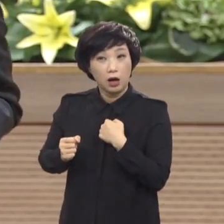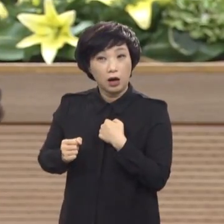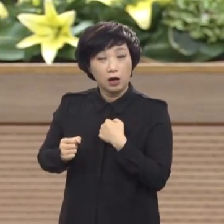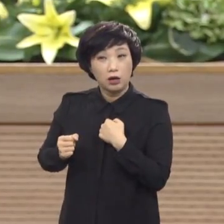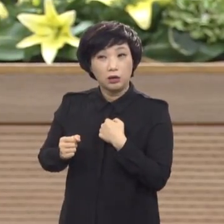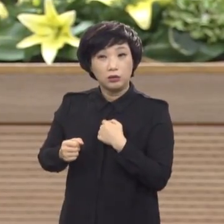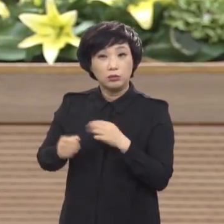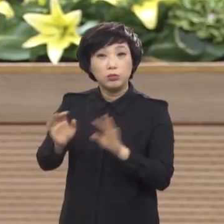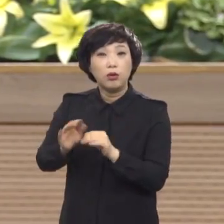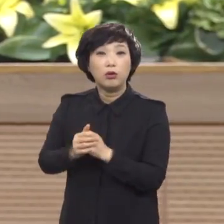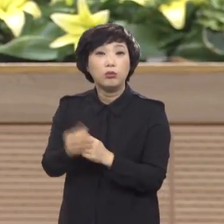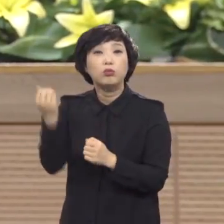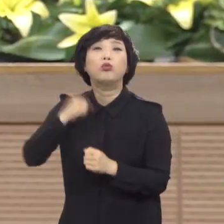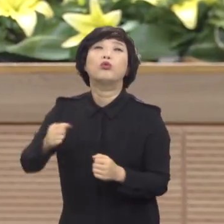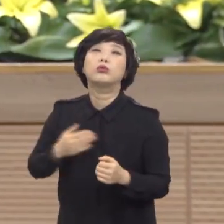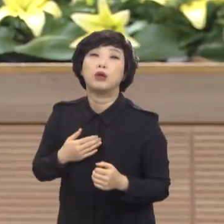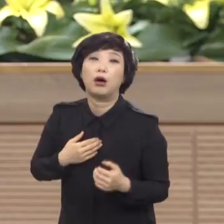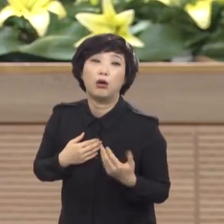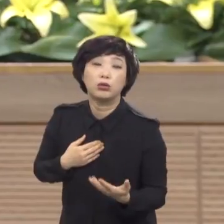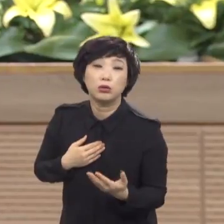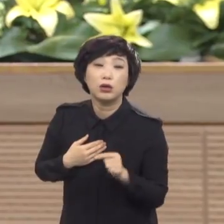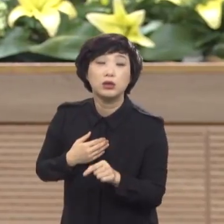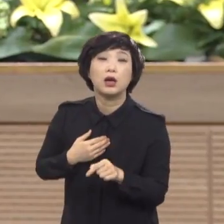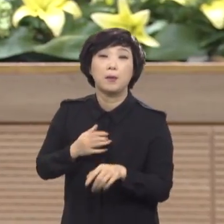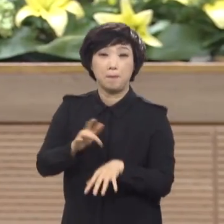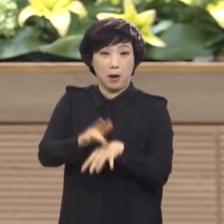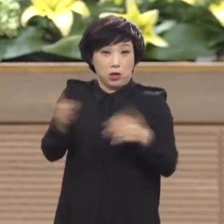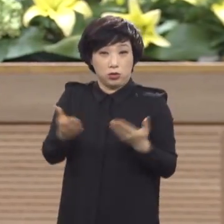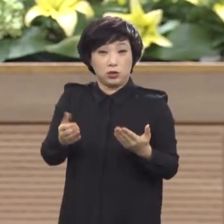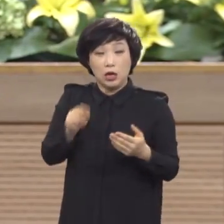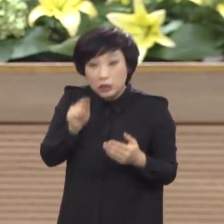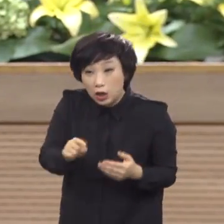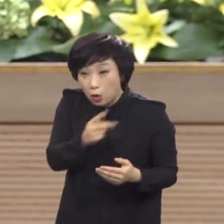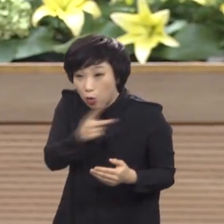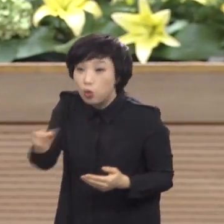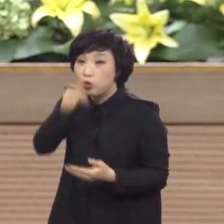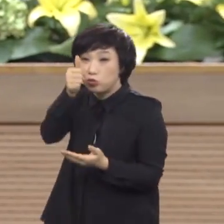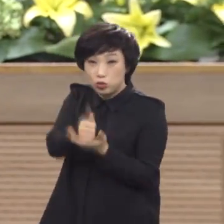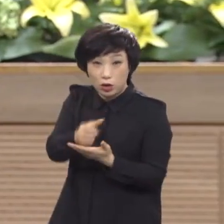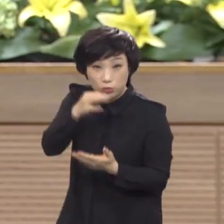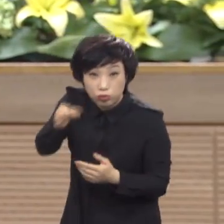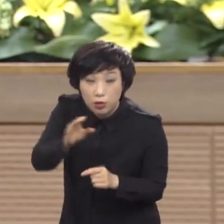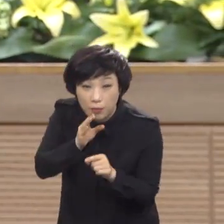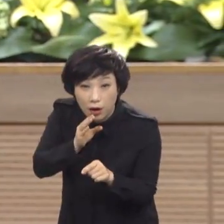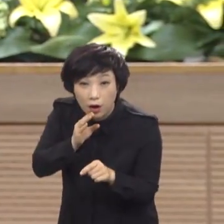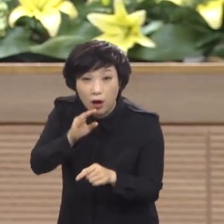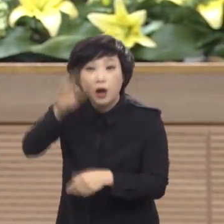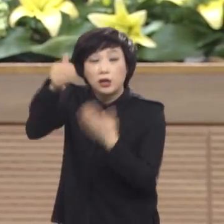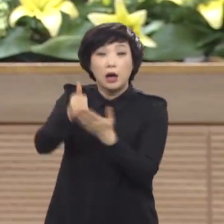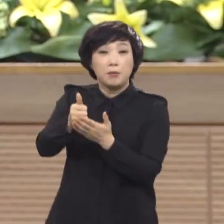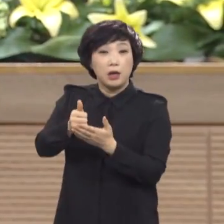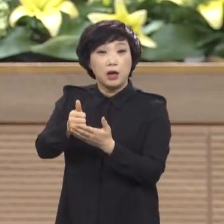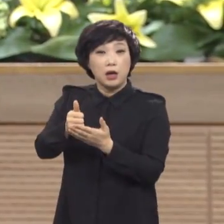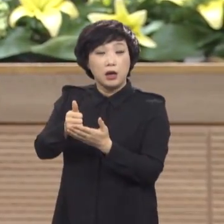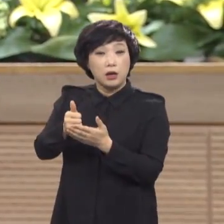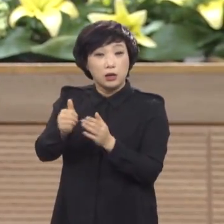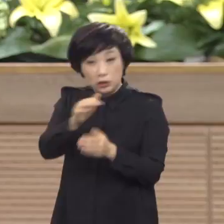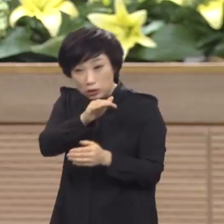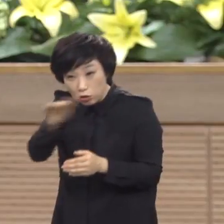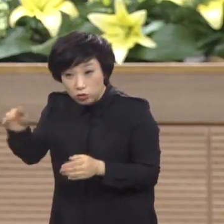건들고 도전하면 그것이 죄인데, 이건 하나님의 기준에서